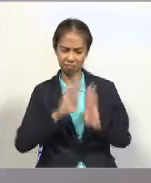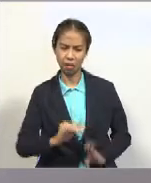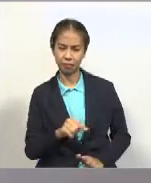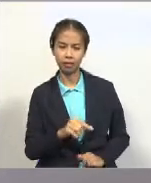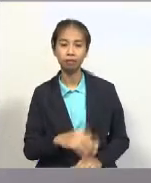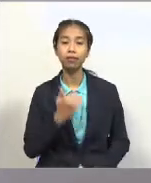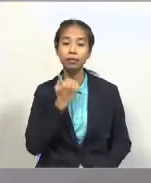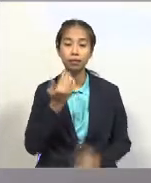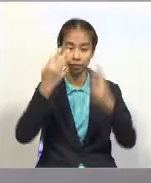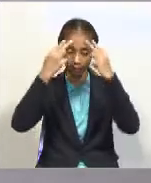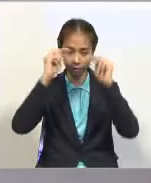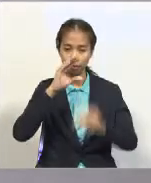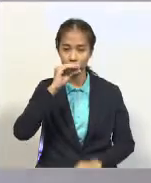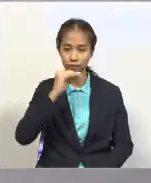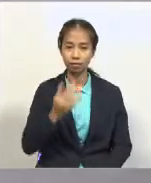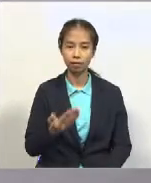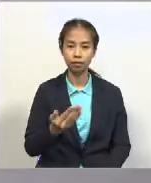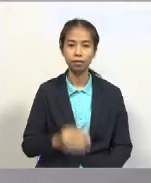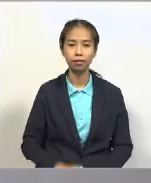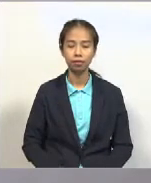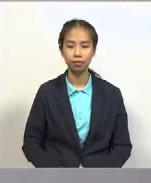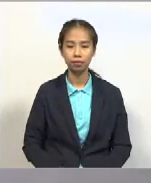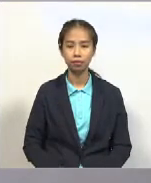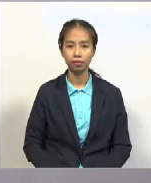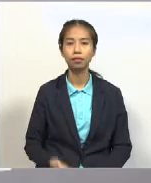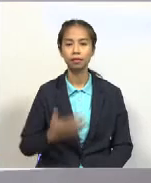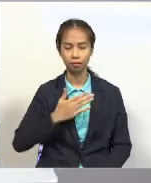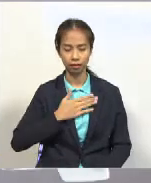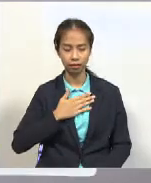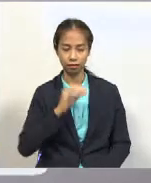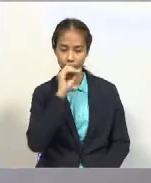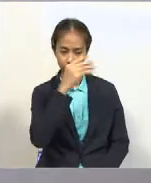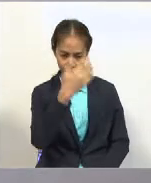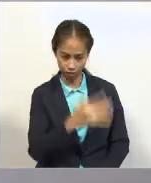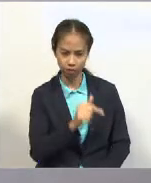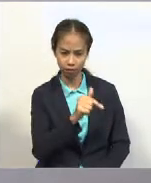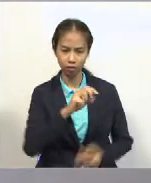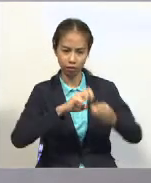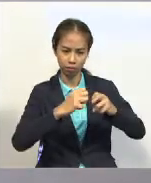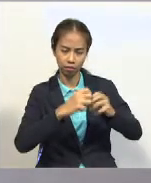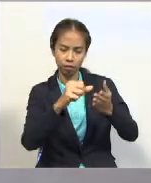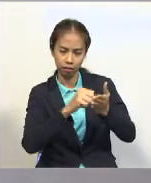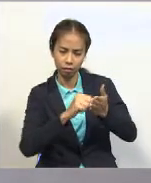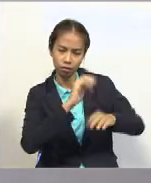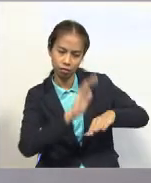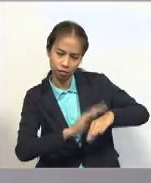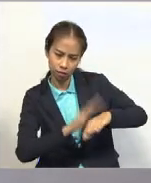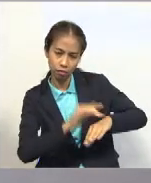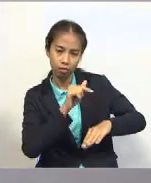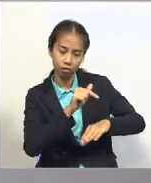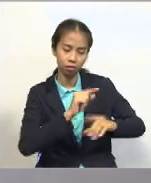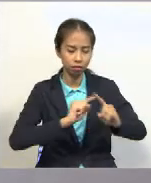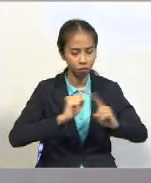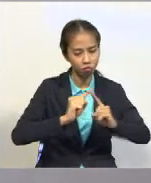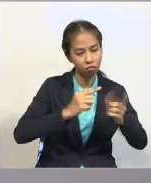ายกรัฐมนตรีครับ มอบหมายให้ท่านประธานไปแล้วไปแก้ปัญหานะครับก็ตักเตือนพูดคุยทำความเข้า